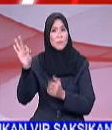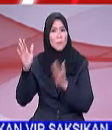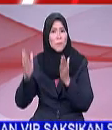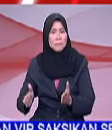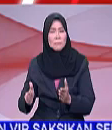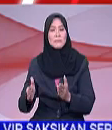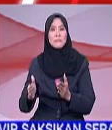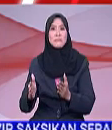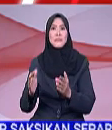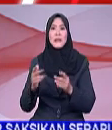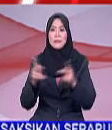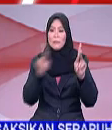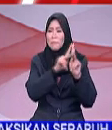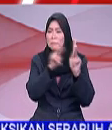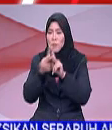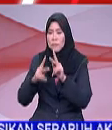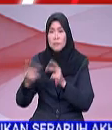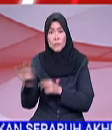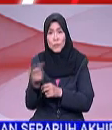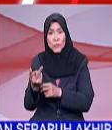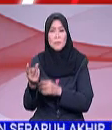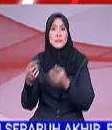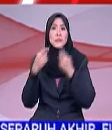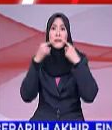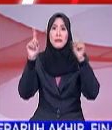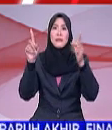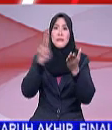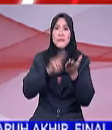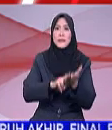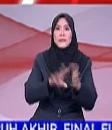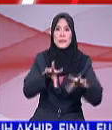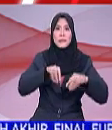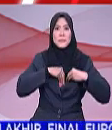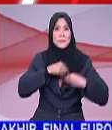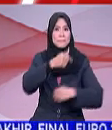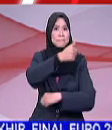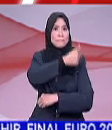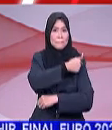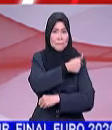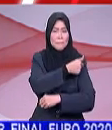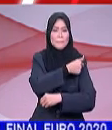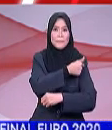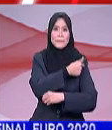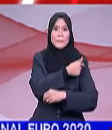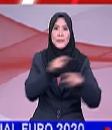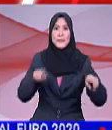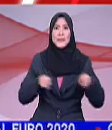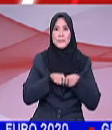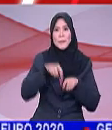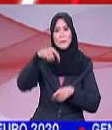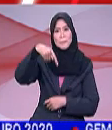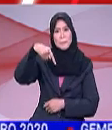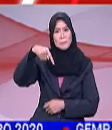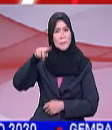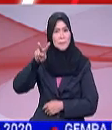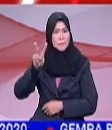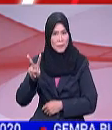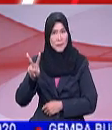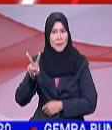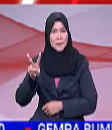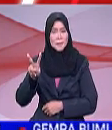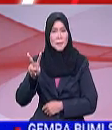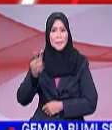Long Mio dan Long Pasir berjaya didaftarkan sebagai penerima vaksin yang diadakan di Pusat Pemberian Vaksin